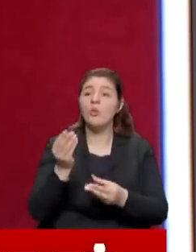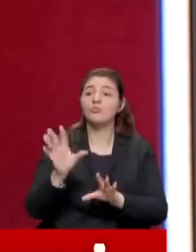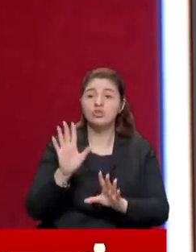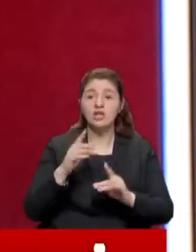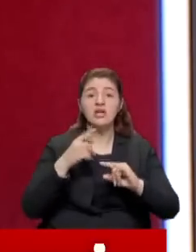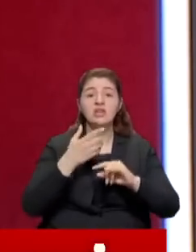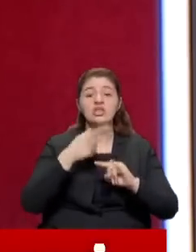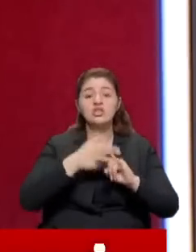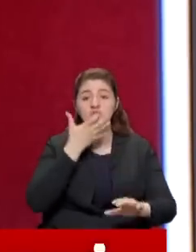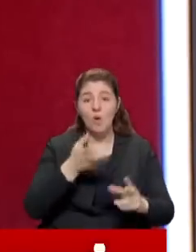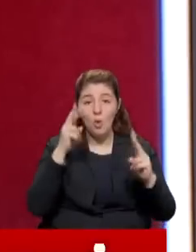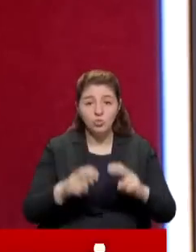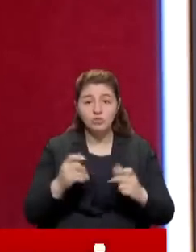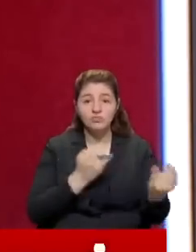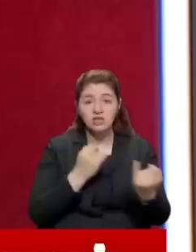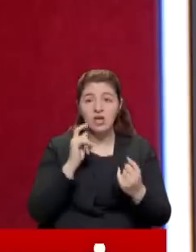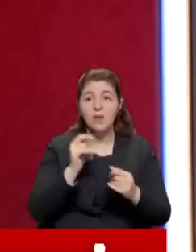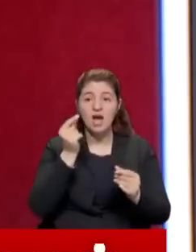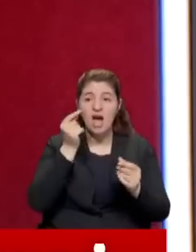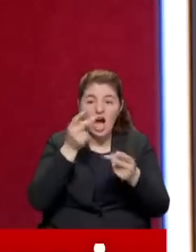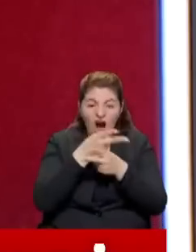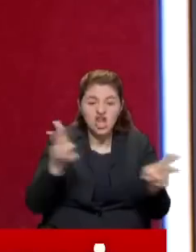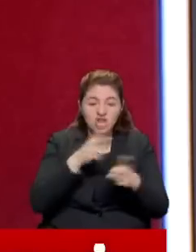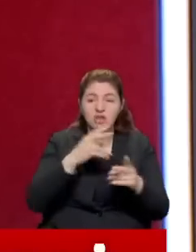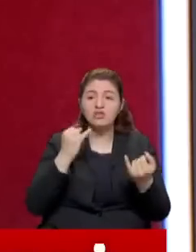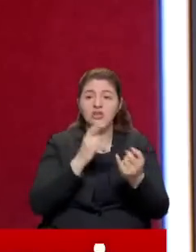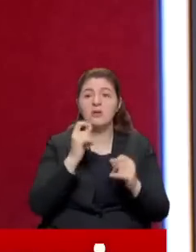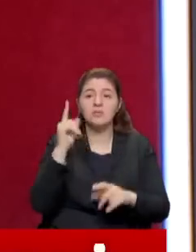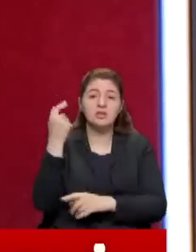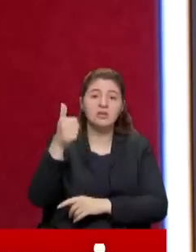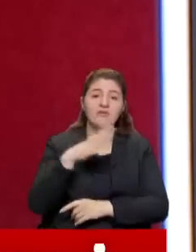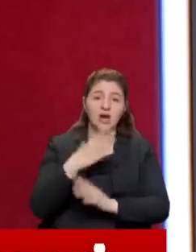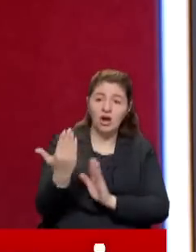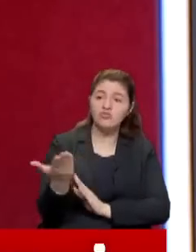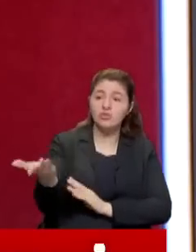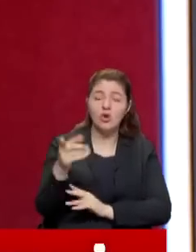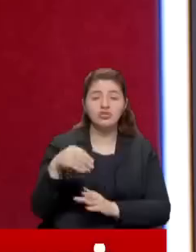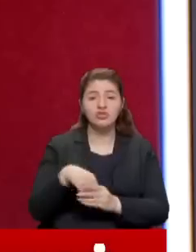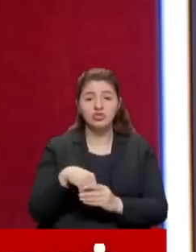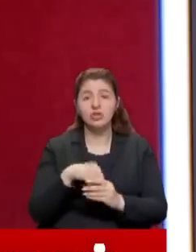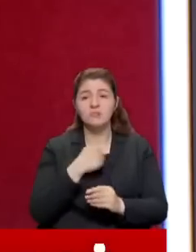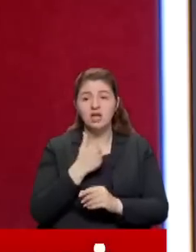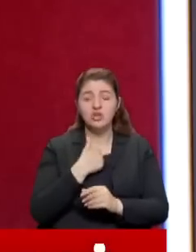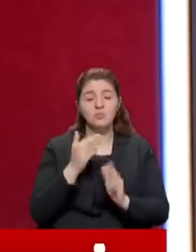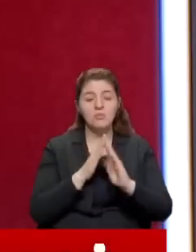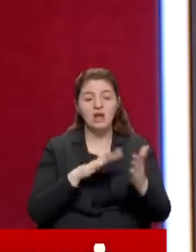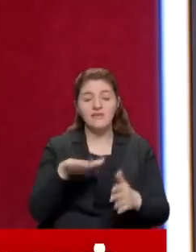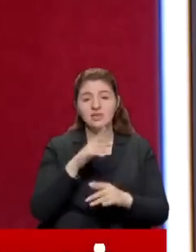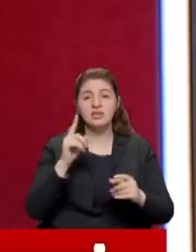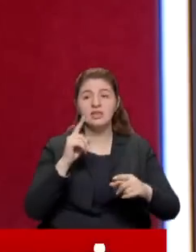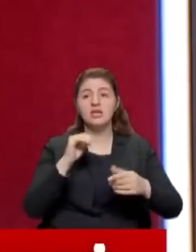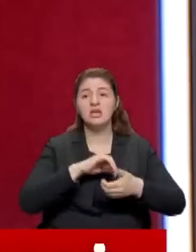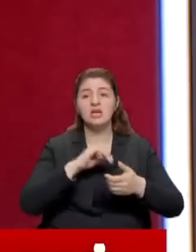olmayacağını Hizbullah'la oturup tartışan, aleniyet içinde tartışan bir iktidar var karşımızda. Onun için bence muhalefetin